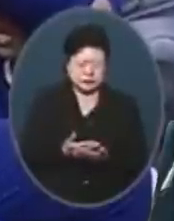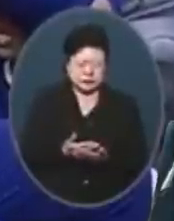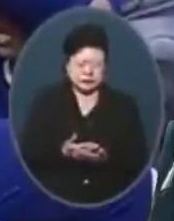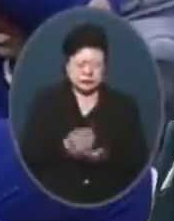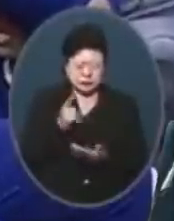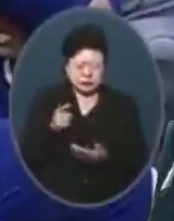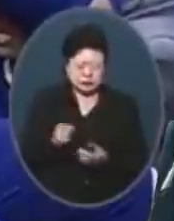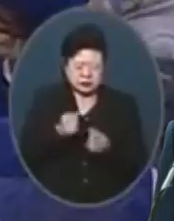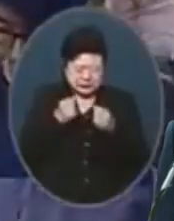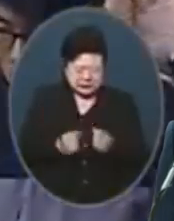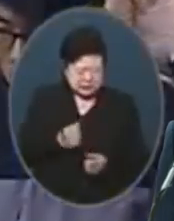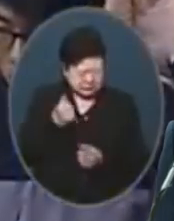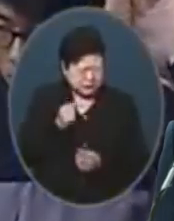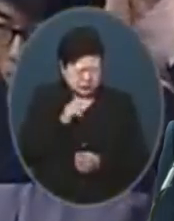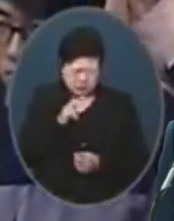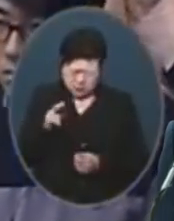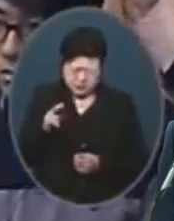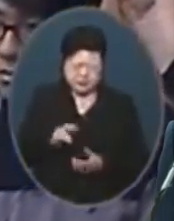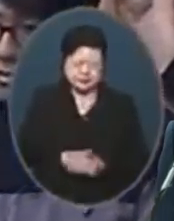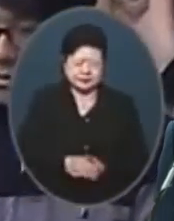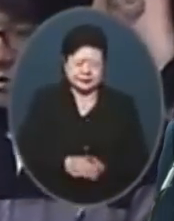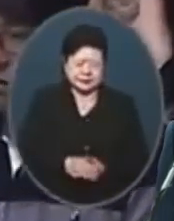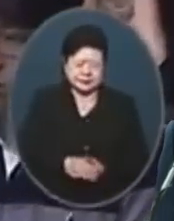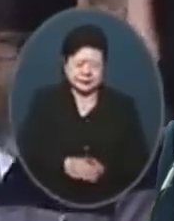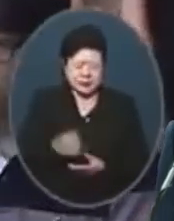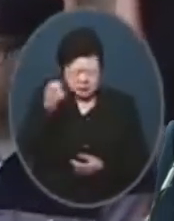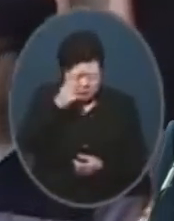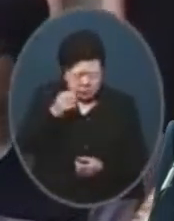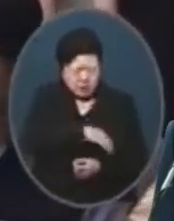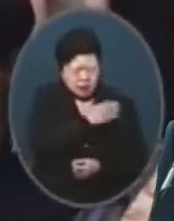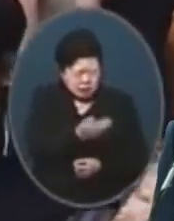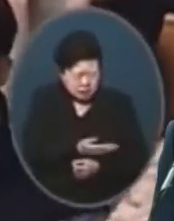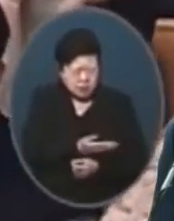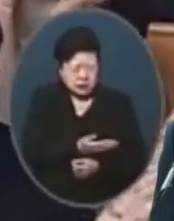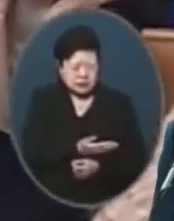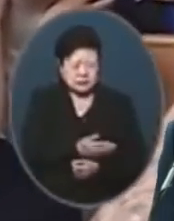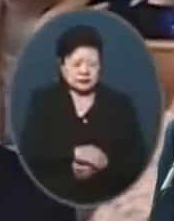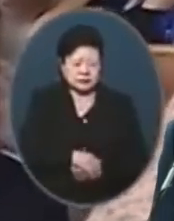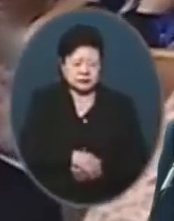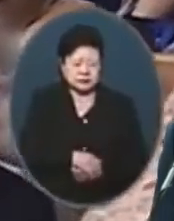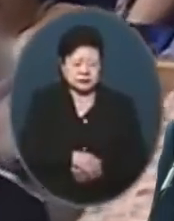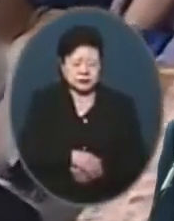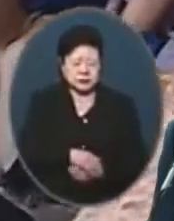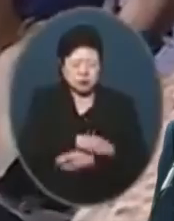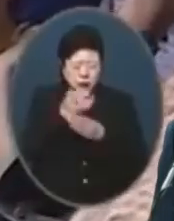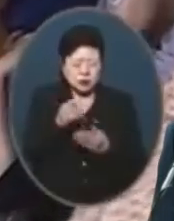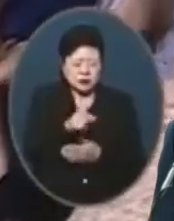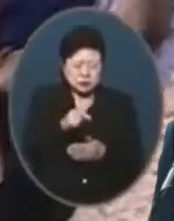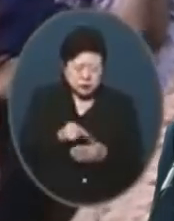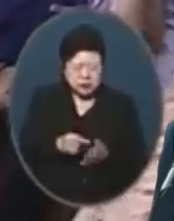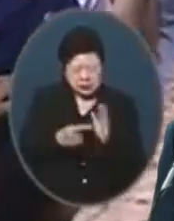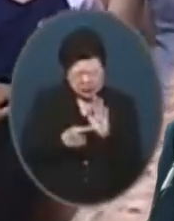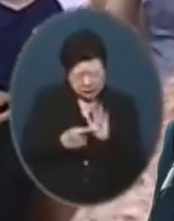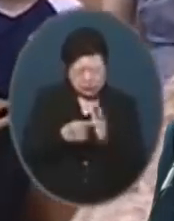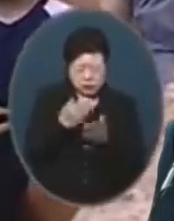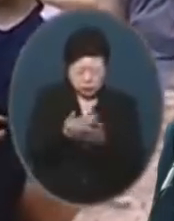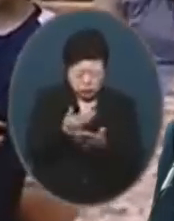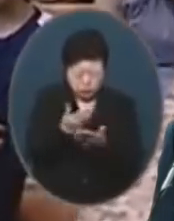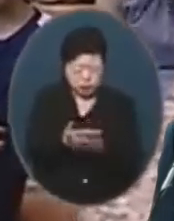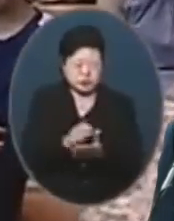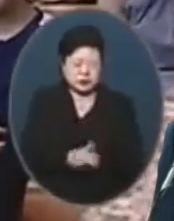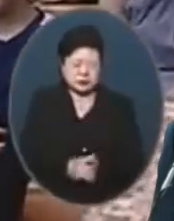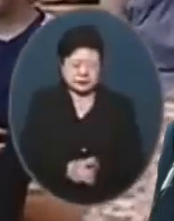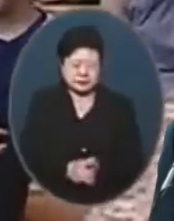오 살아가신 아버지 하나님, 성령의 능력이 온 심령 속에 나타나게